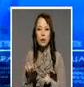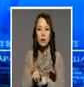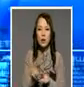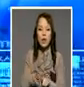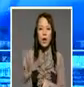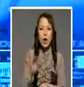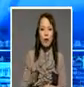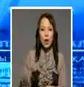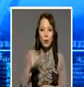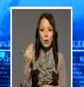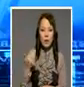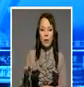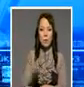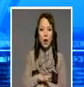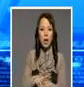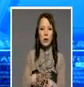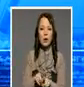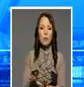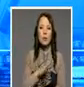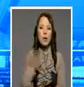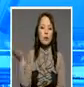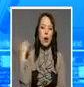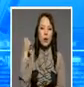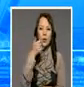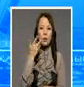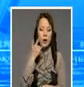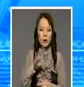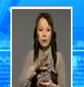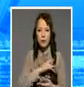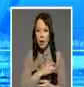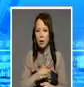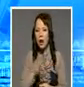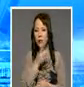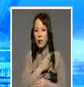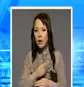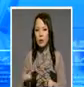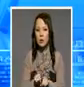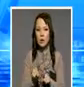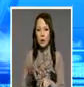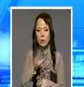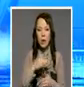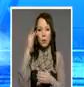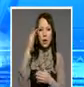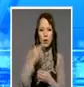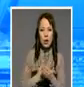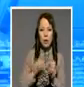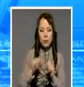Еуропа және Балтық жағалауы елдерінде бұрыннан қолға алынған. Бағдарлама кез келген адам қатыса алады.